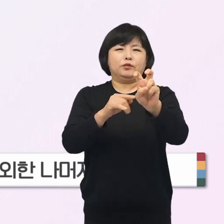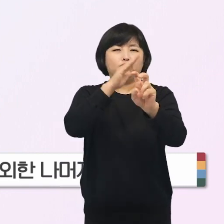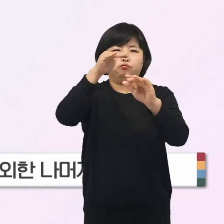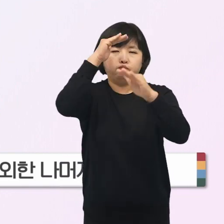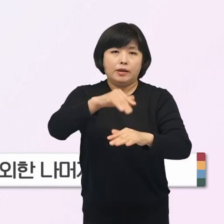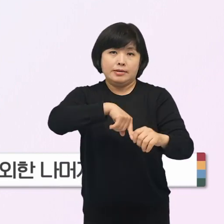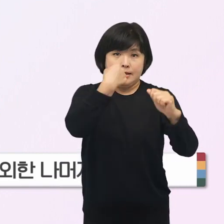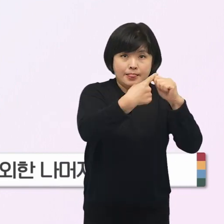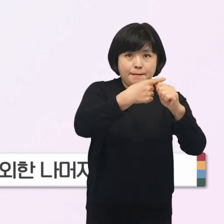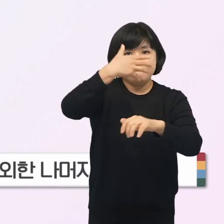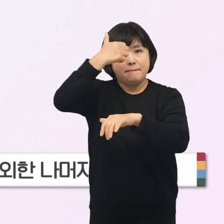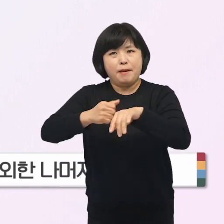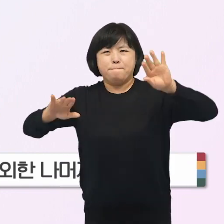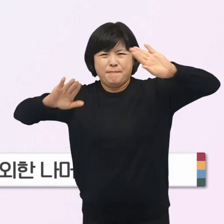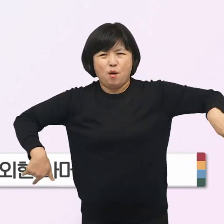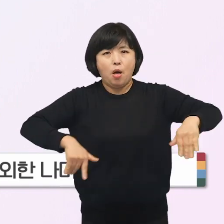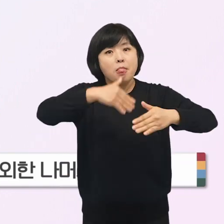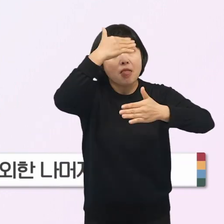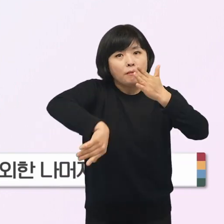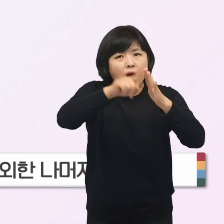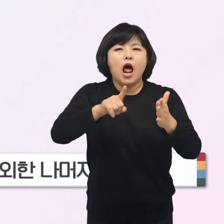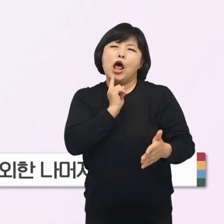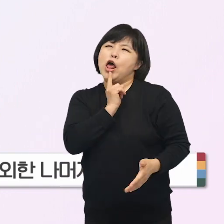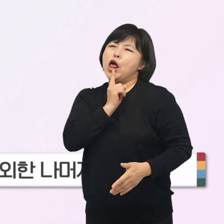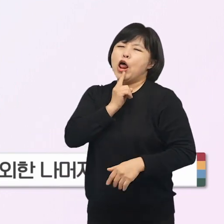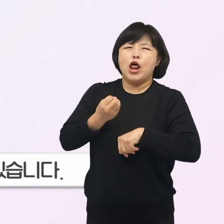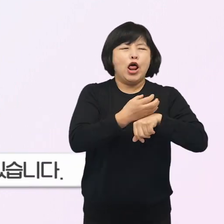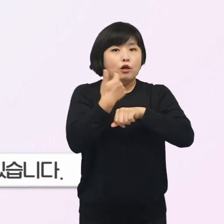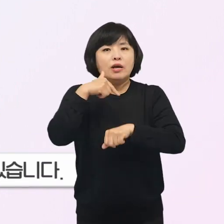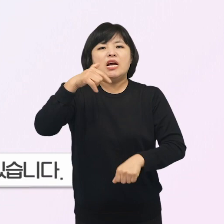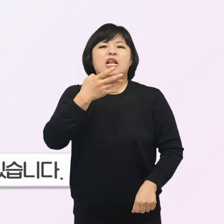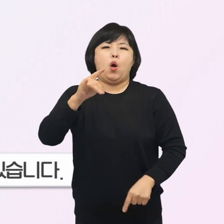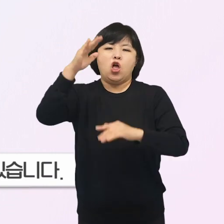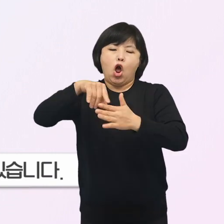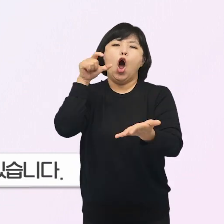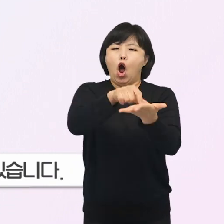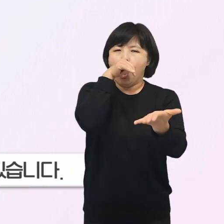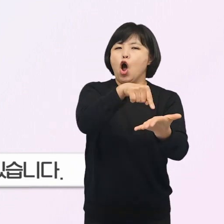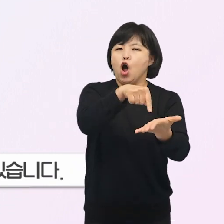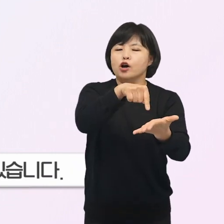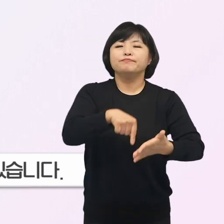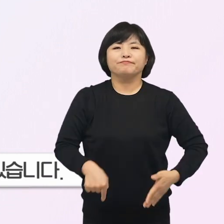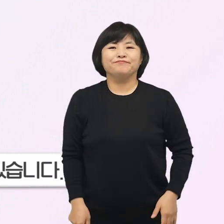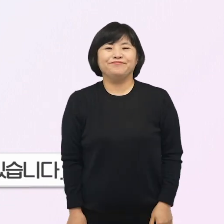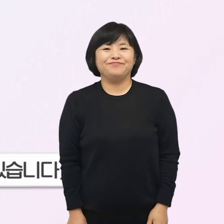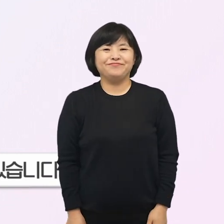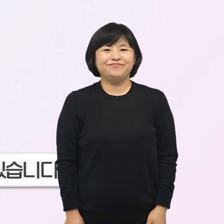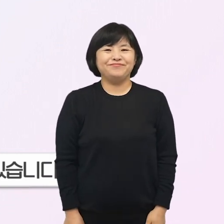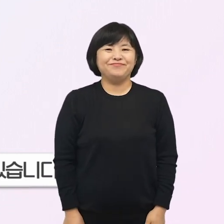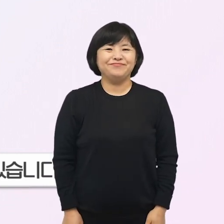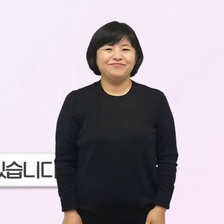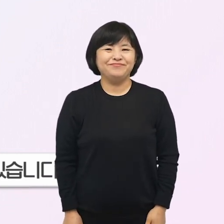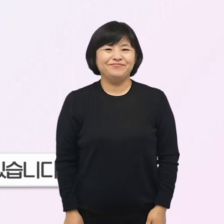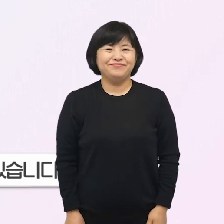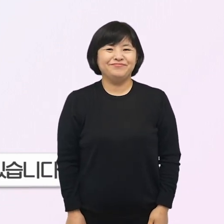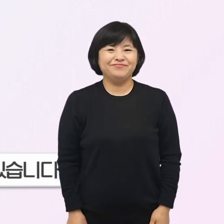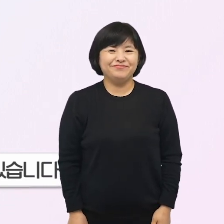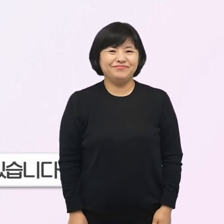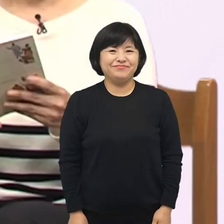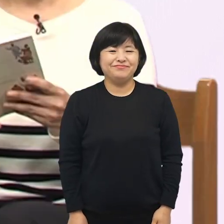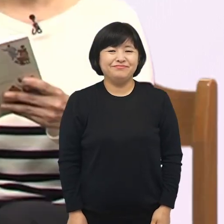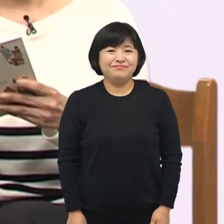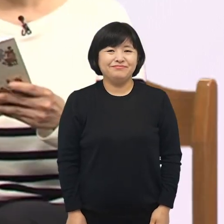중에서 첫 장과 마지막 장을 제외한 나머지 부분은 모두 이 그리오가 구술하는 형태로 되어